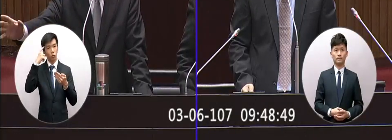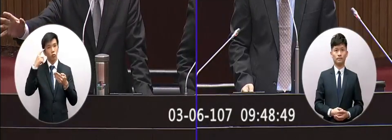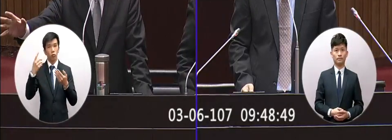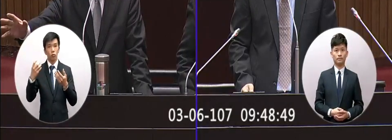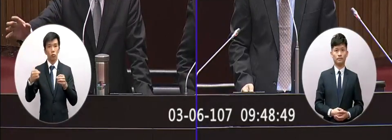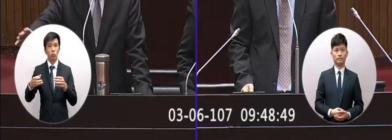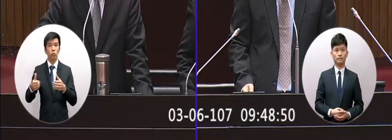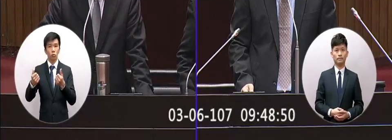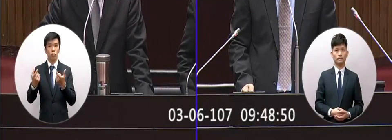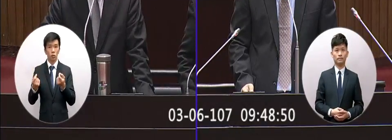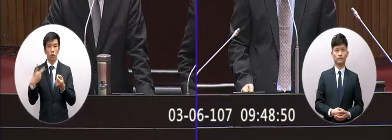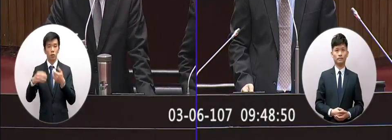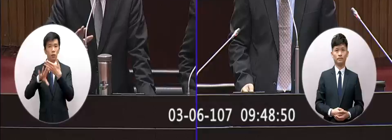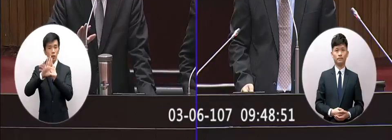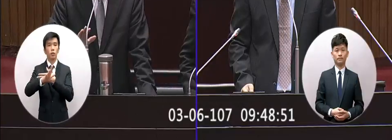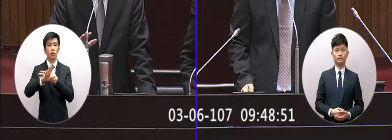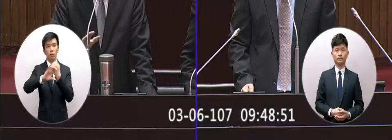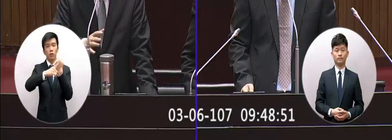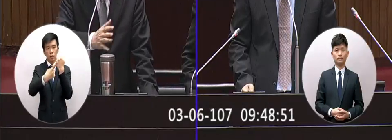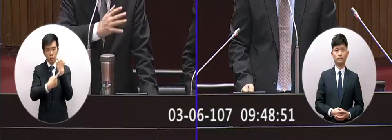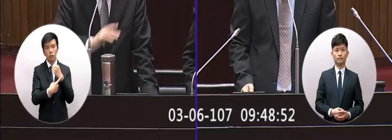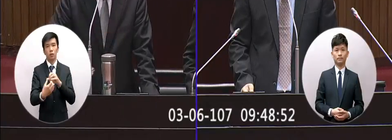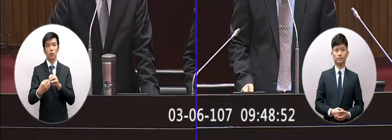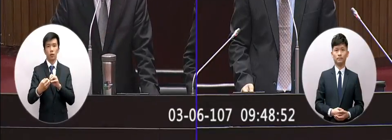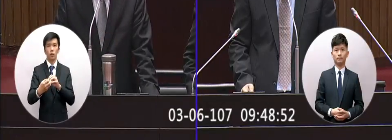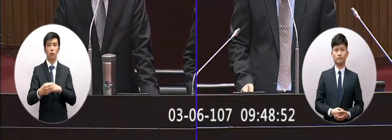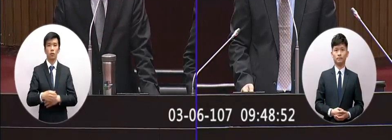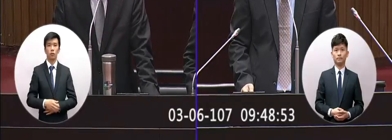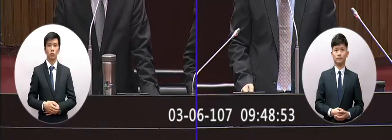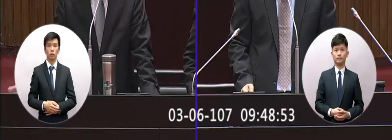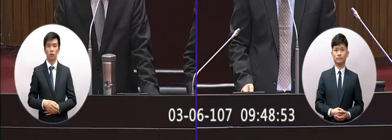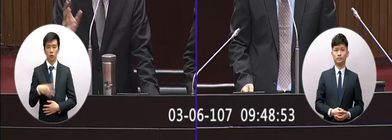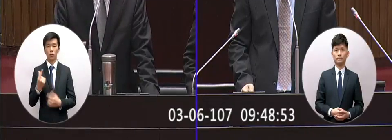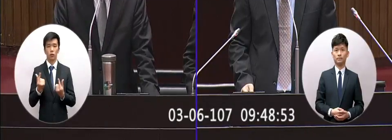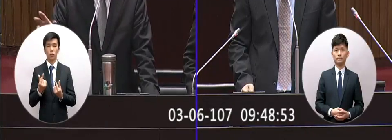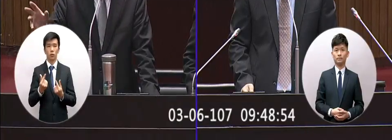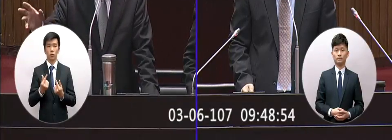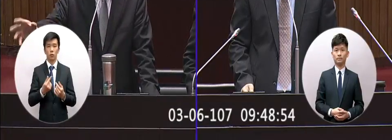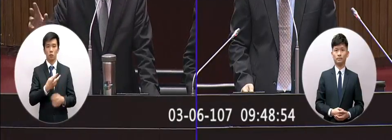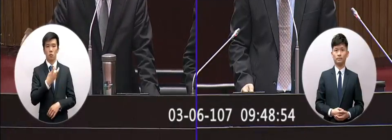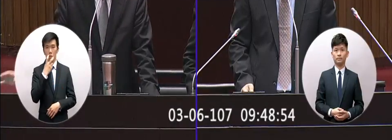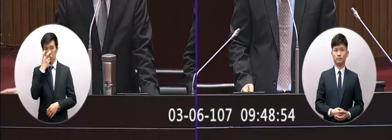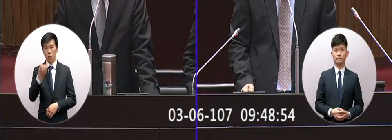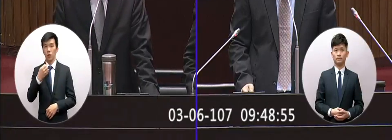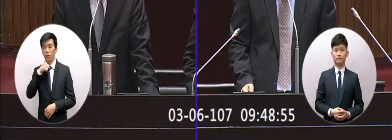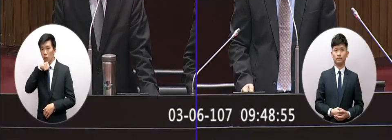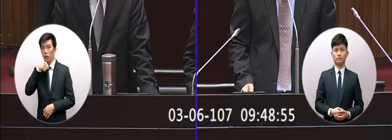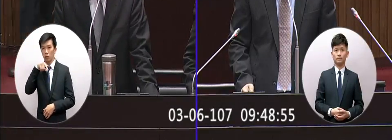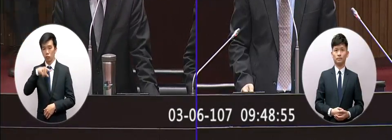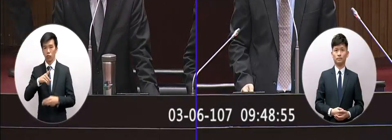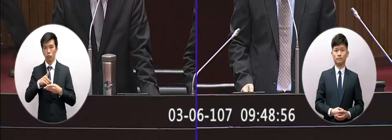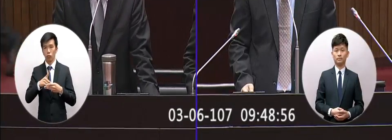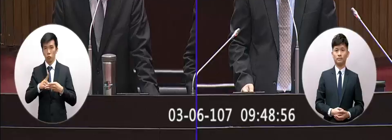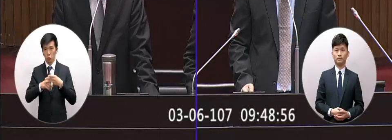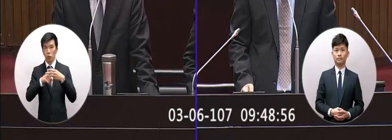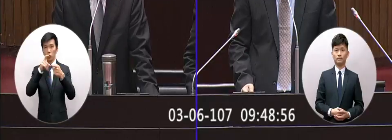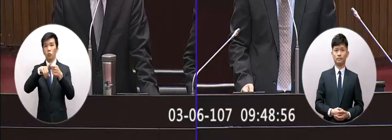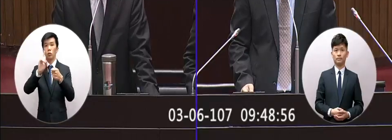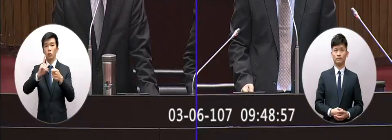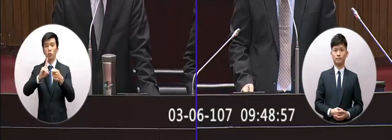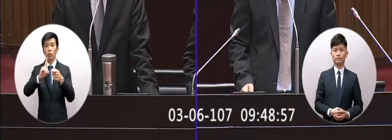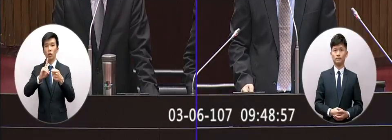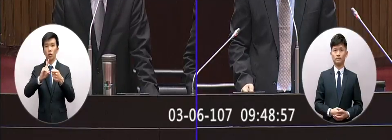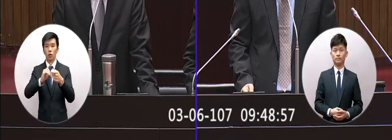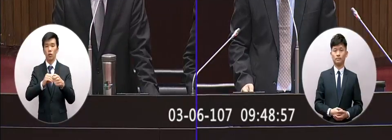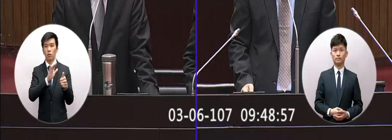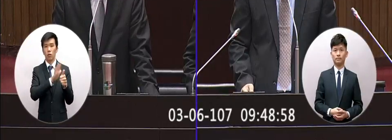你谈，啊，不管是啊，或者是用所谓的会台，或是本质上是立中的政策，目的通通